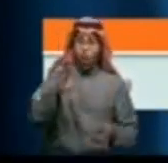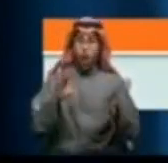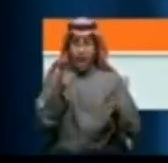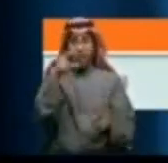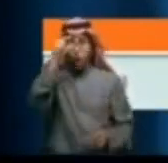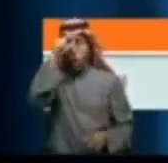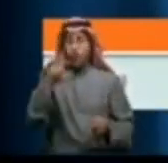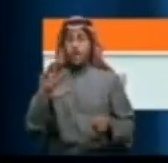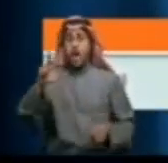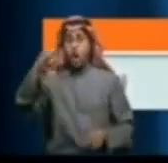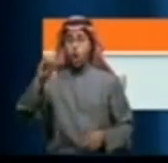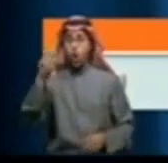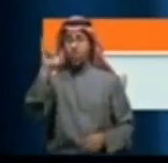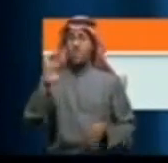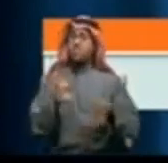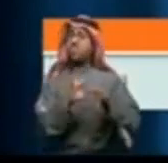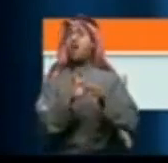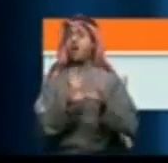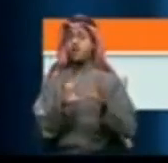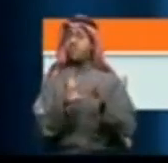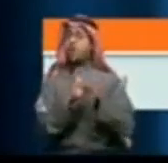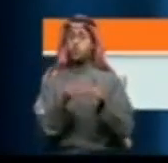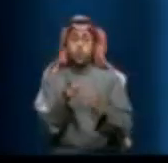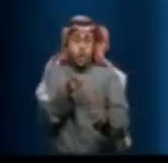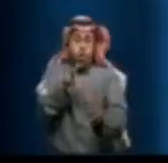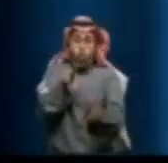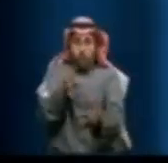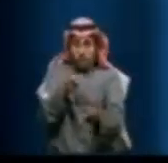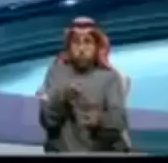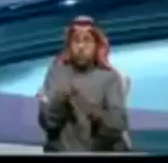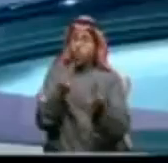وحيس والفازة والجبلية والجاح.